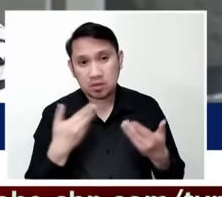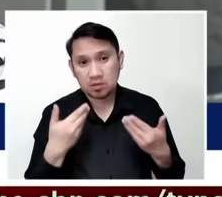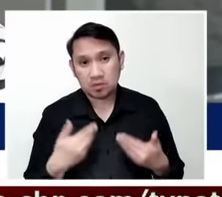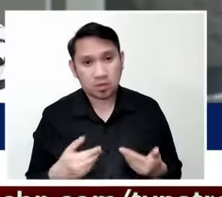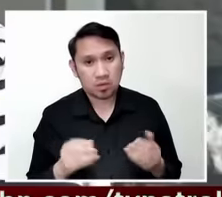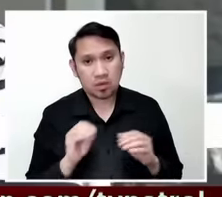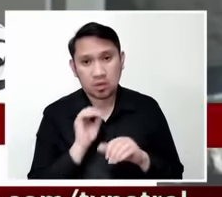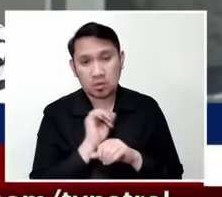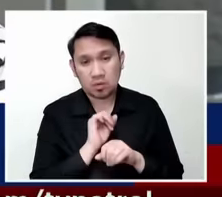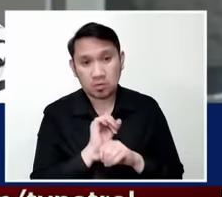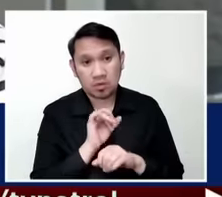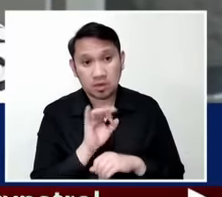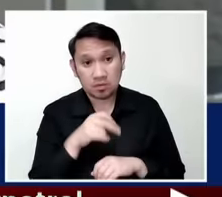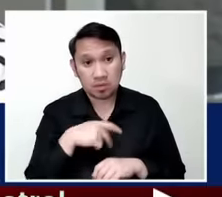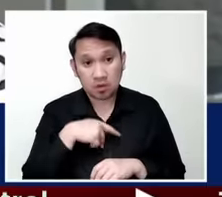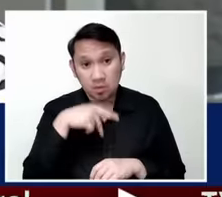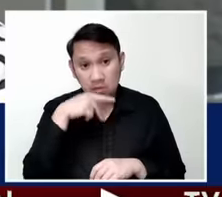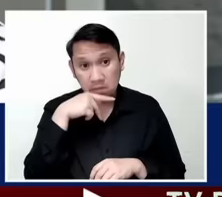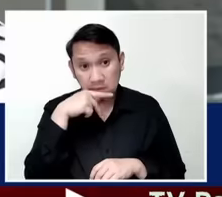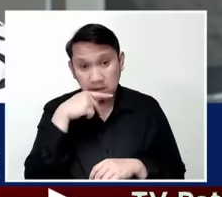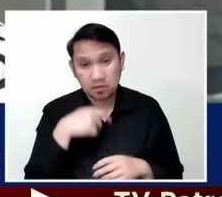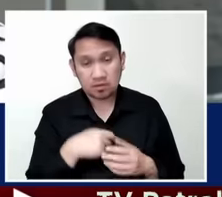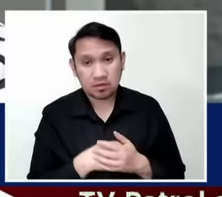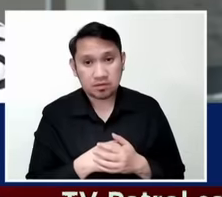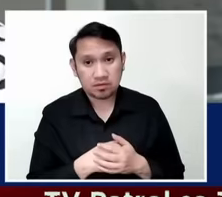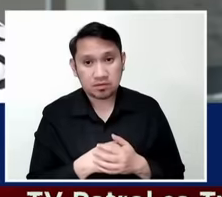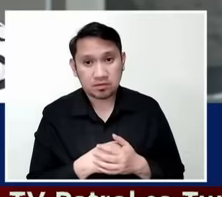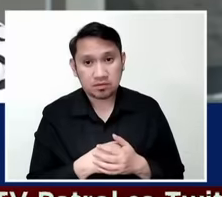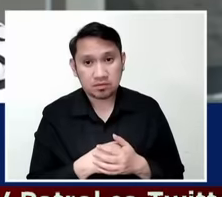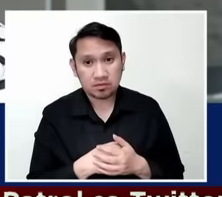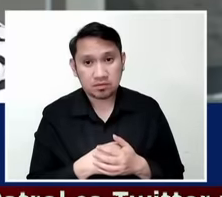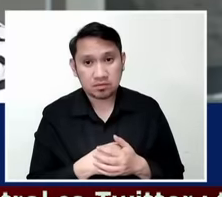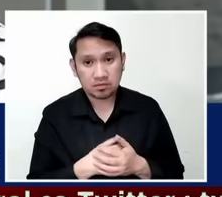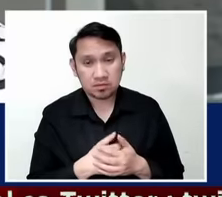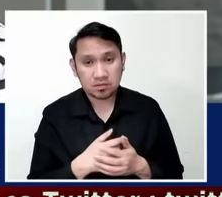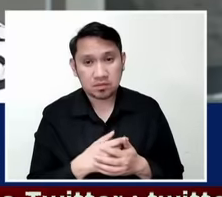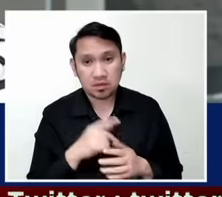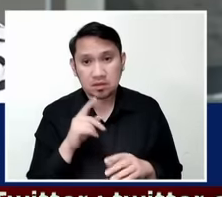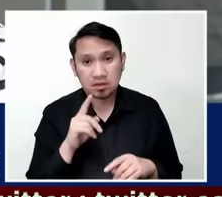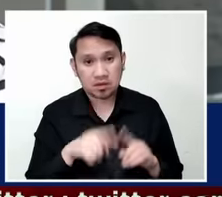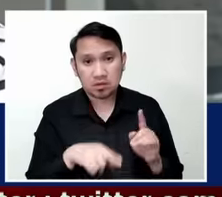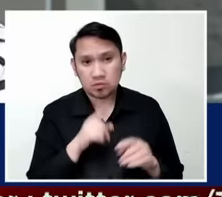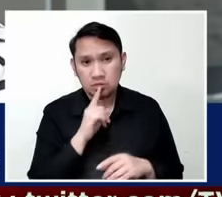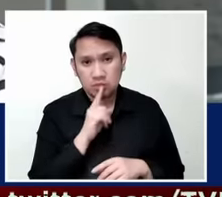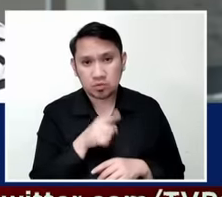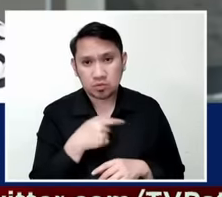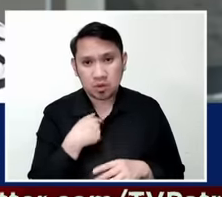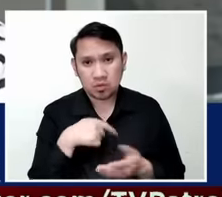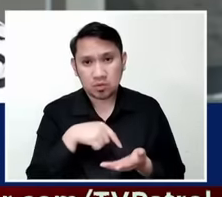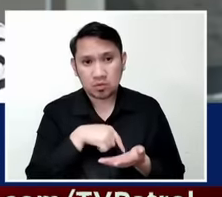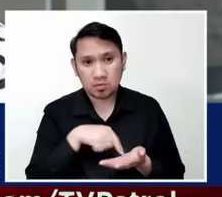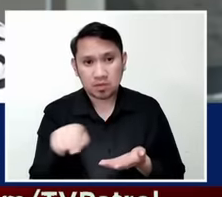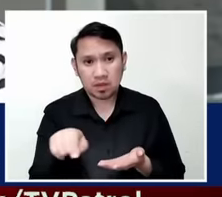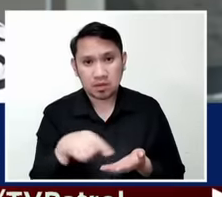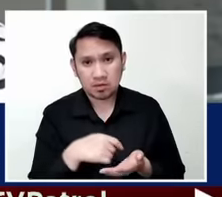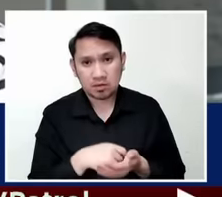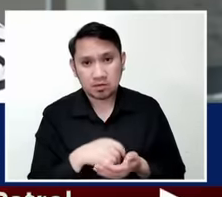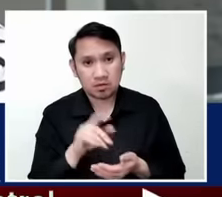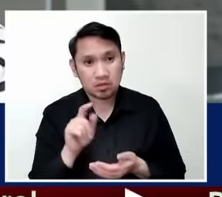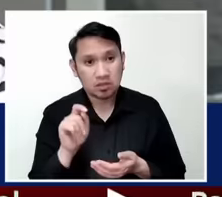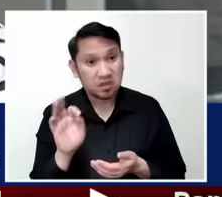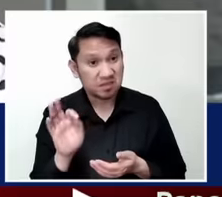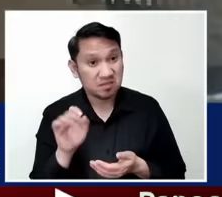kung magpa-private home man yan, hindi rin ko ma-sure na makakapagbayad kami sa tuition ng